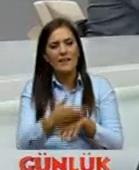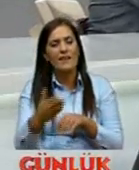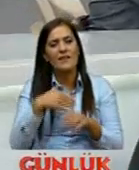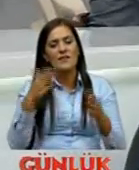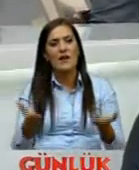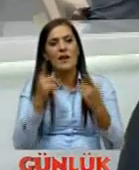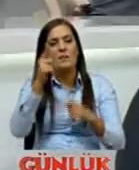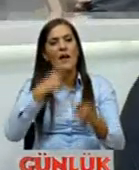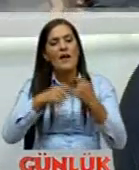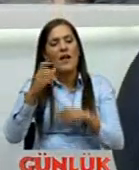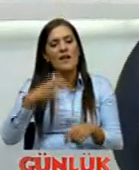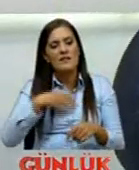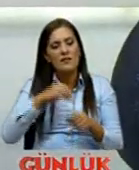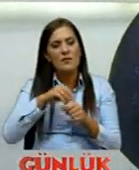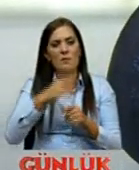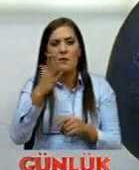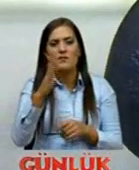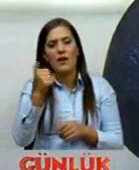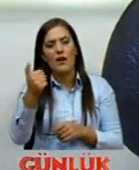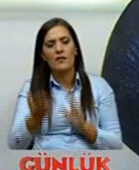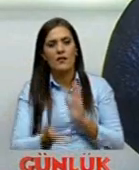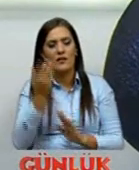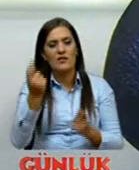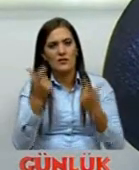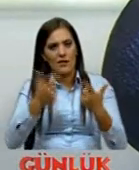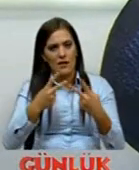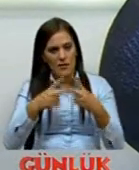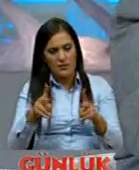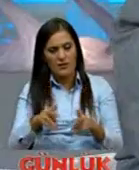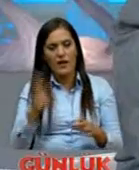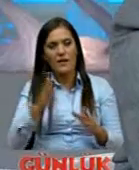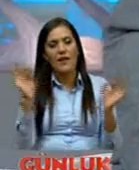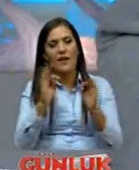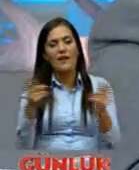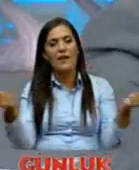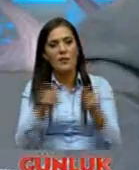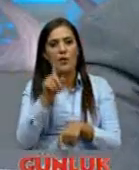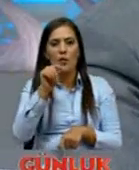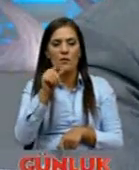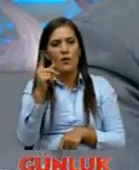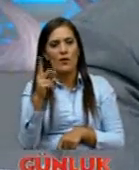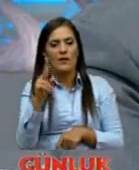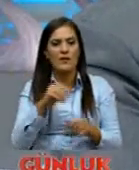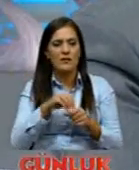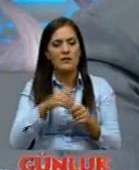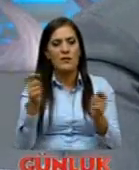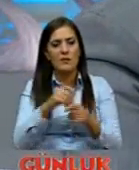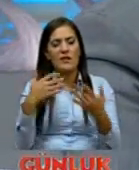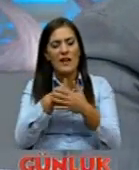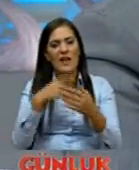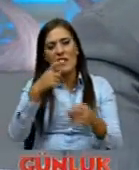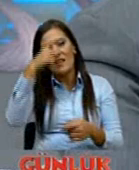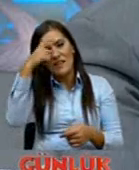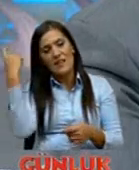bir esnaf 5'te veya 6'da kalkar, iş yerini açar. Hı hı. En erken kapadan 11-12'de kapatır. Yazın 1'e kadar